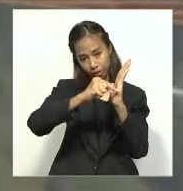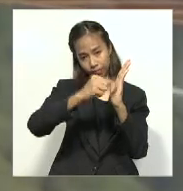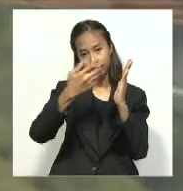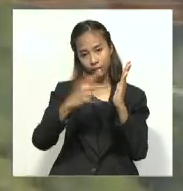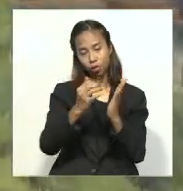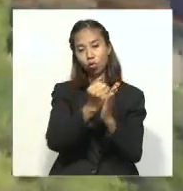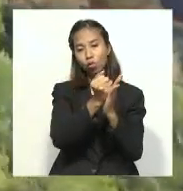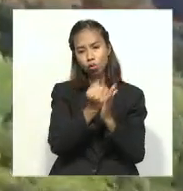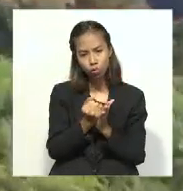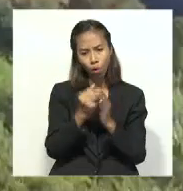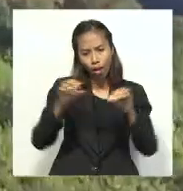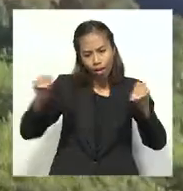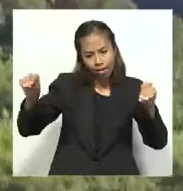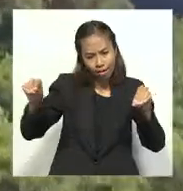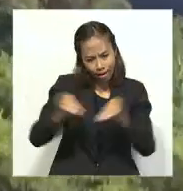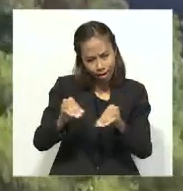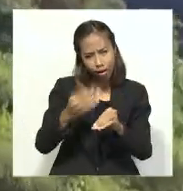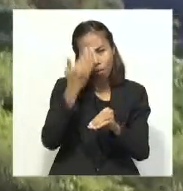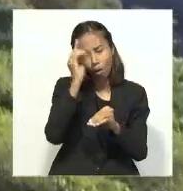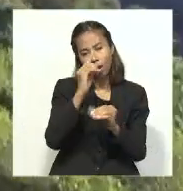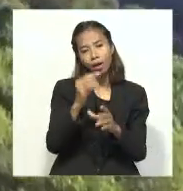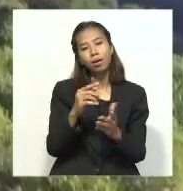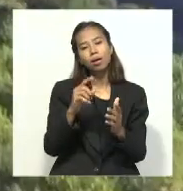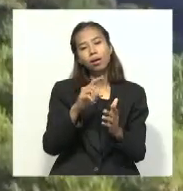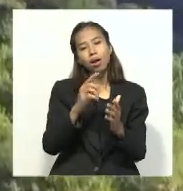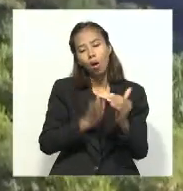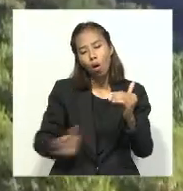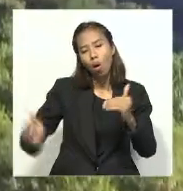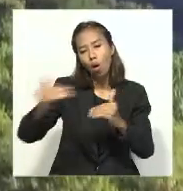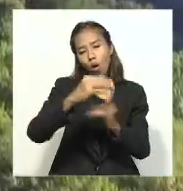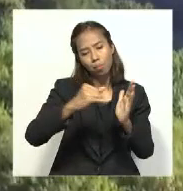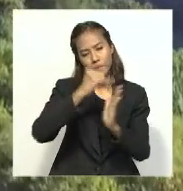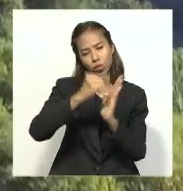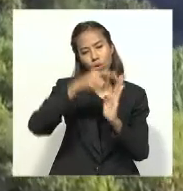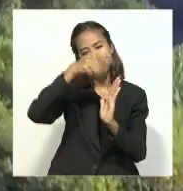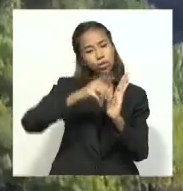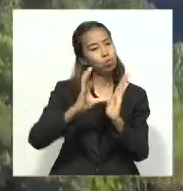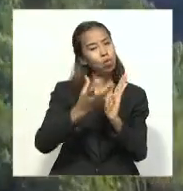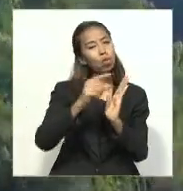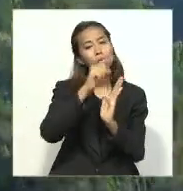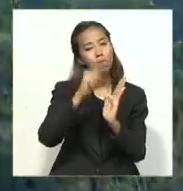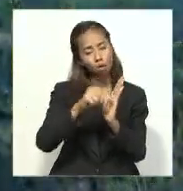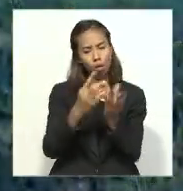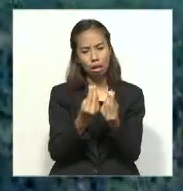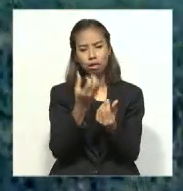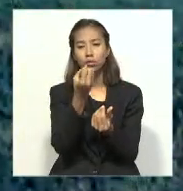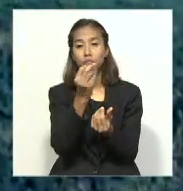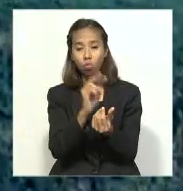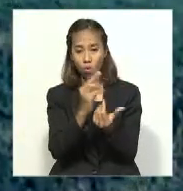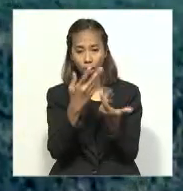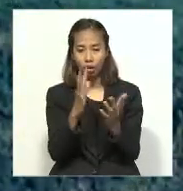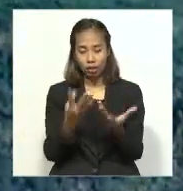ยะทางที่จะต้องเดินทางผ่านจังหวัดพิษณุโลกเพื่อใช้ทางหลวงหมายเลข12อีกทั้งเส้นทางส